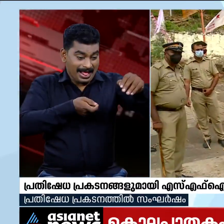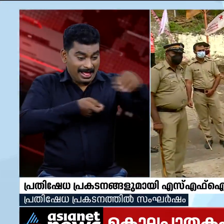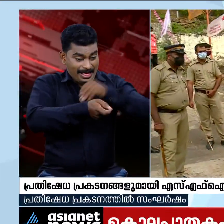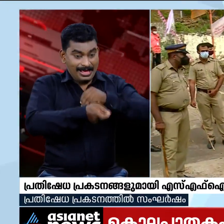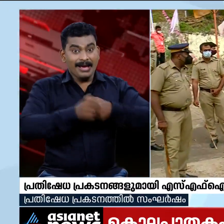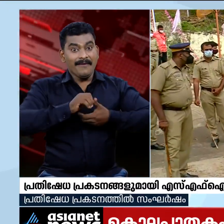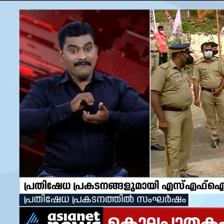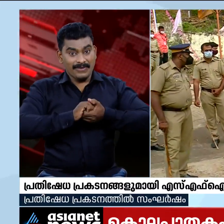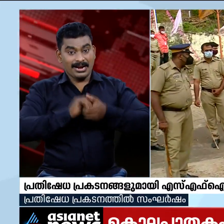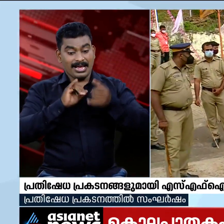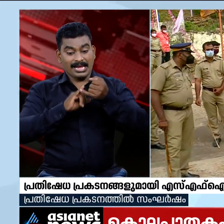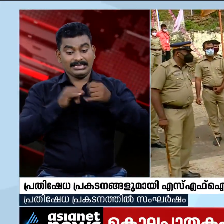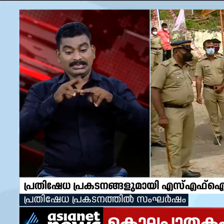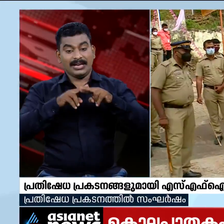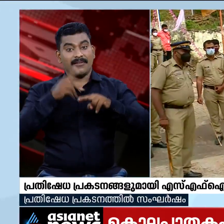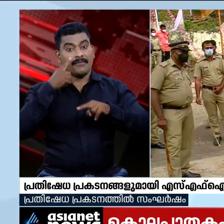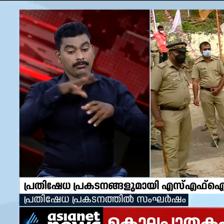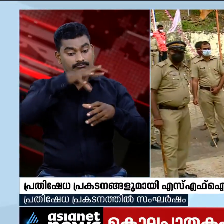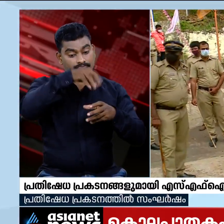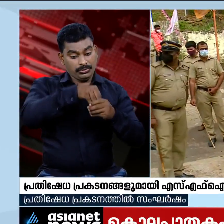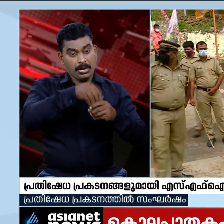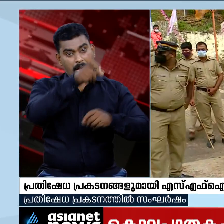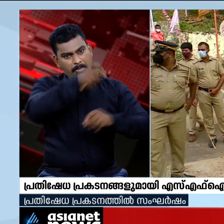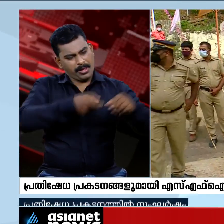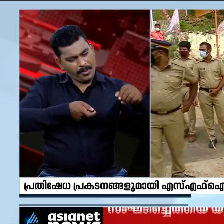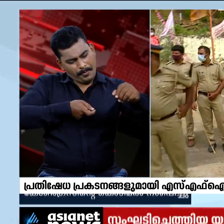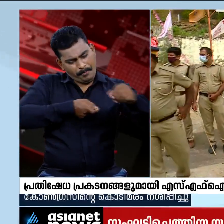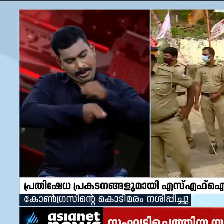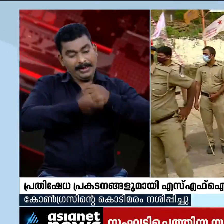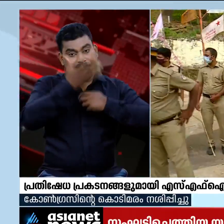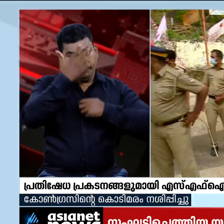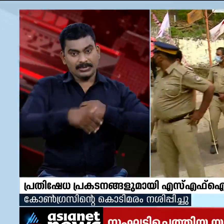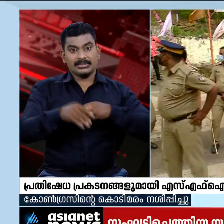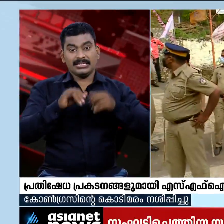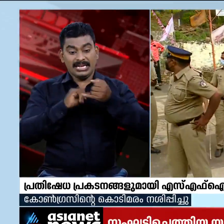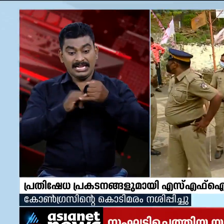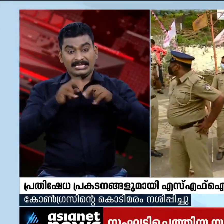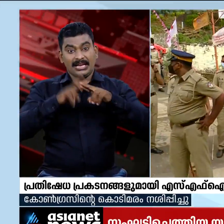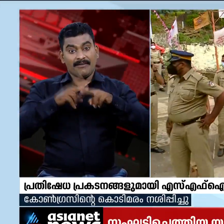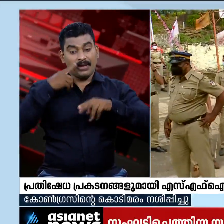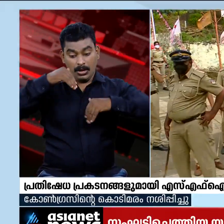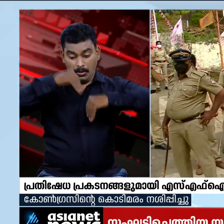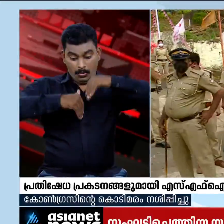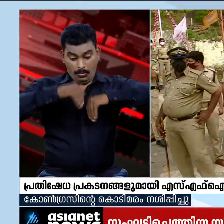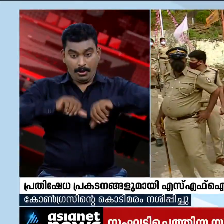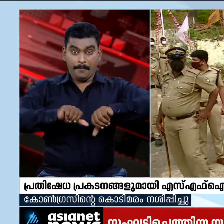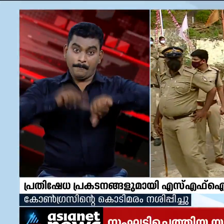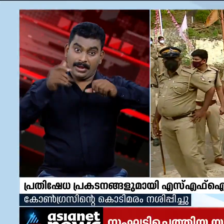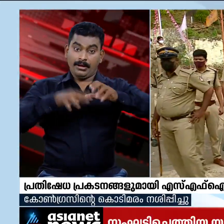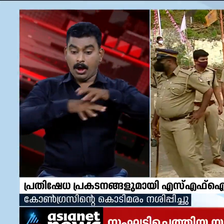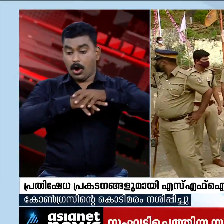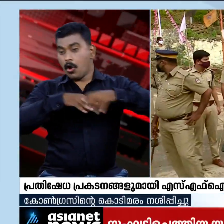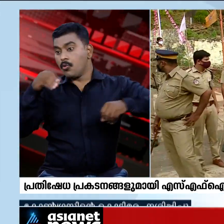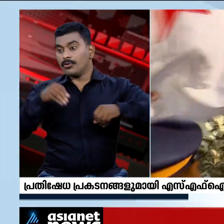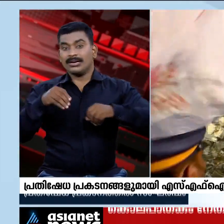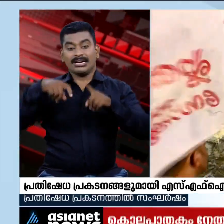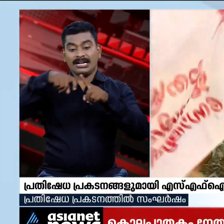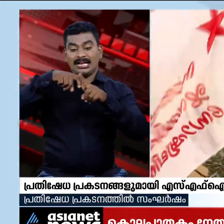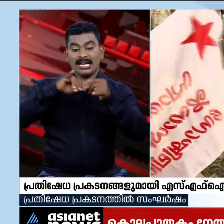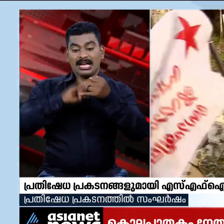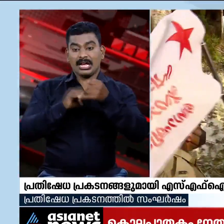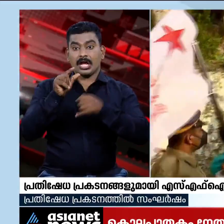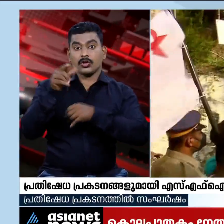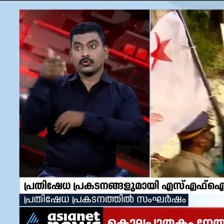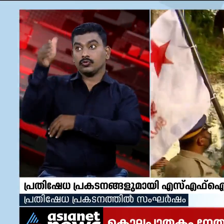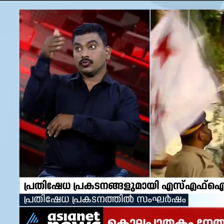പ്രകടനം നടക്കുമ്പോഴാണ് മുദ്രാവാക്യ വിളികൾക്ക് ശേഷം കോളേജിന് മുന്നിൽ സ്ഥാപിച്ചിരുന്ന KSUവിന്റെ കൊടിമരം SFI പ്രവർത്തകർ തകർക്കുന്ന സാഹചര്യം ഉണ്ടായത്. കൊടിമരം ഒടിക്കാൻ